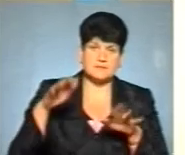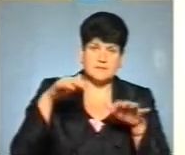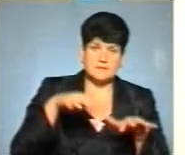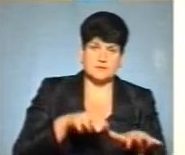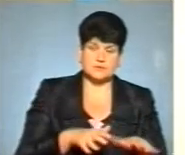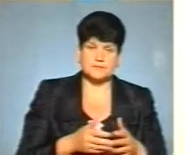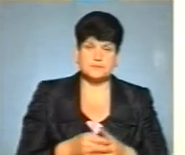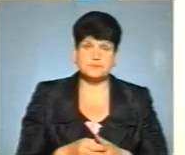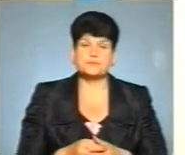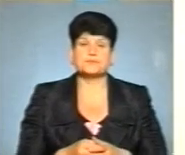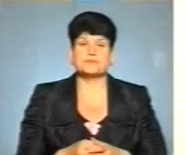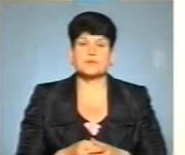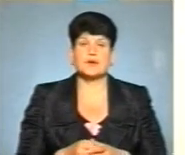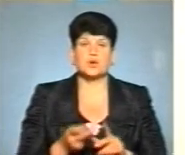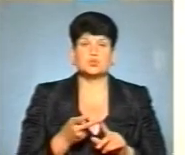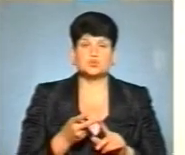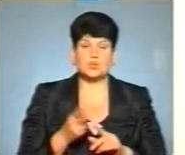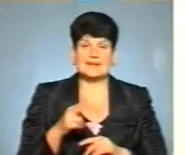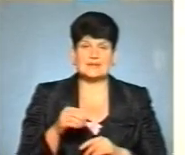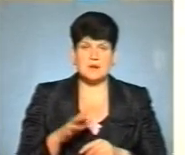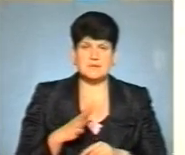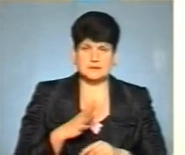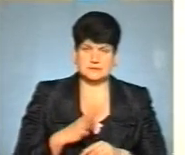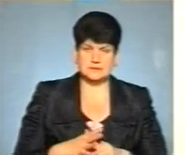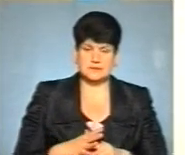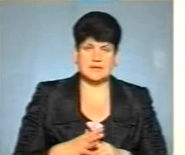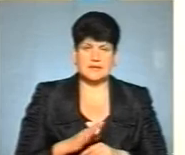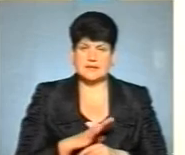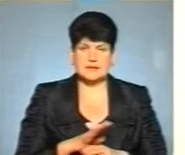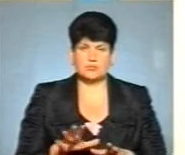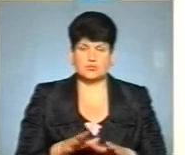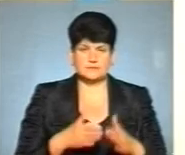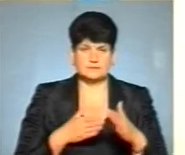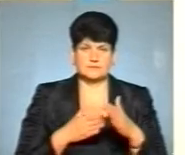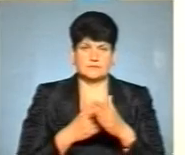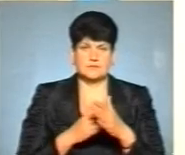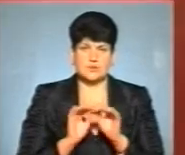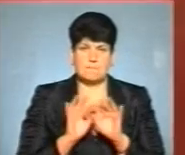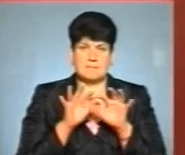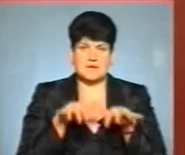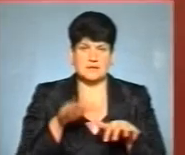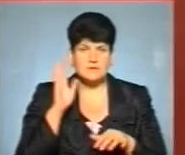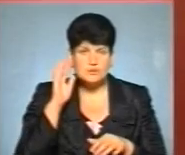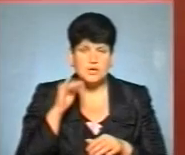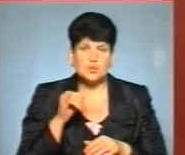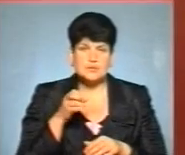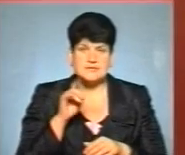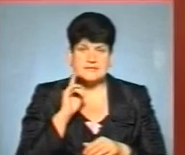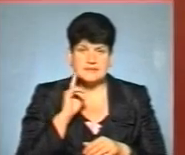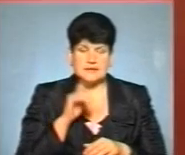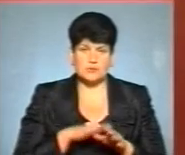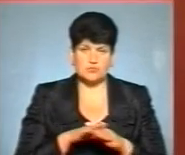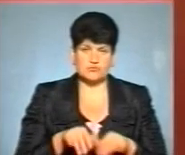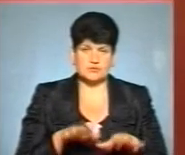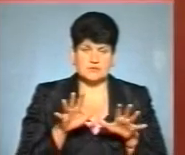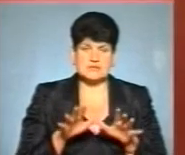області. Друга дамба витримала, і тобто не дійшла до критичної межі, щоб перелилась вода, і Усте Зелене повністю було затоплено.